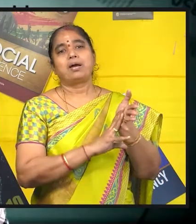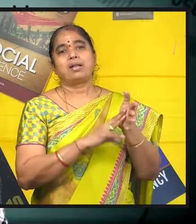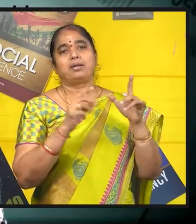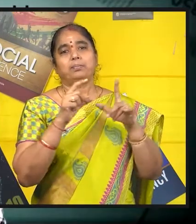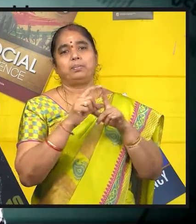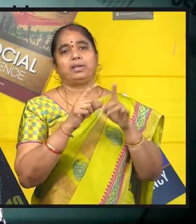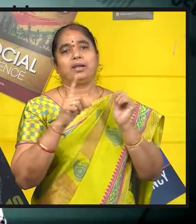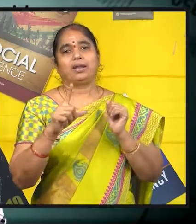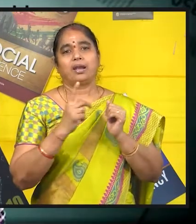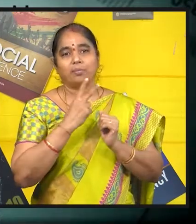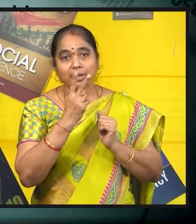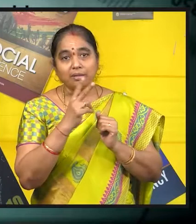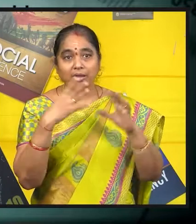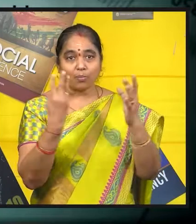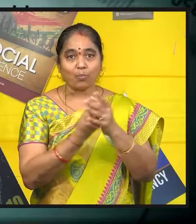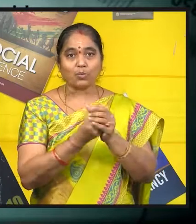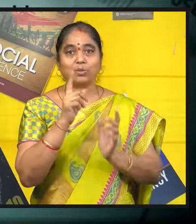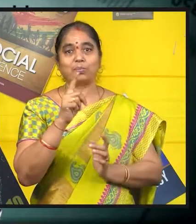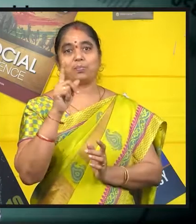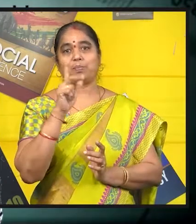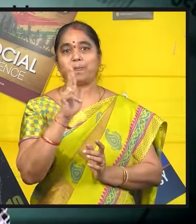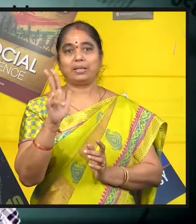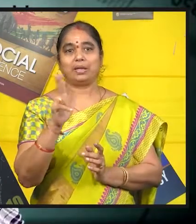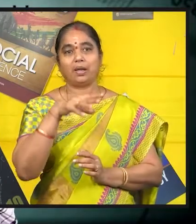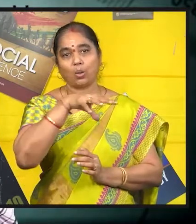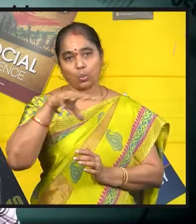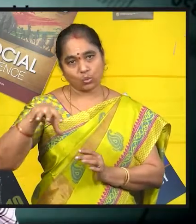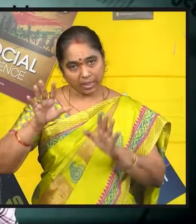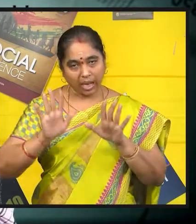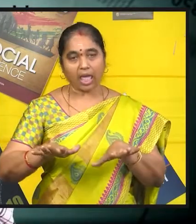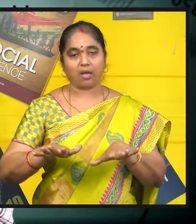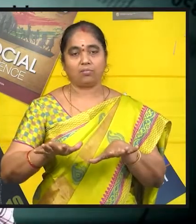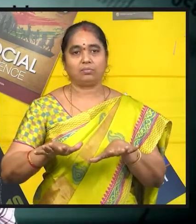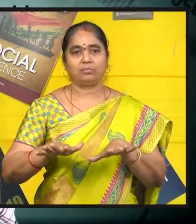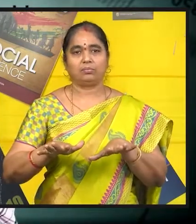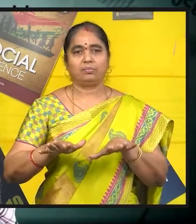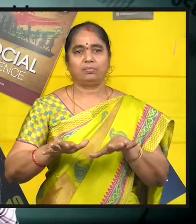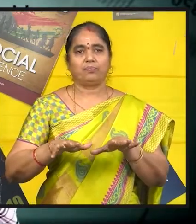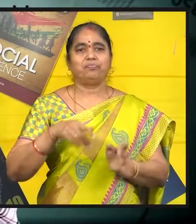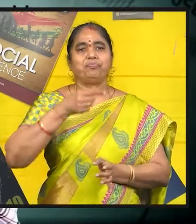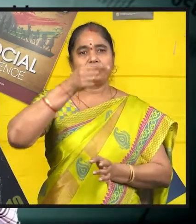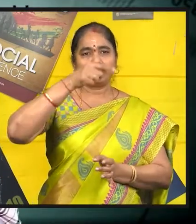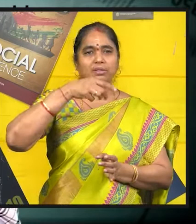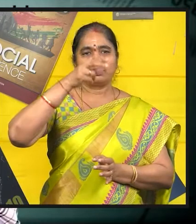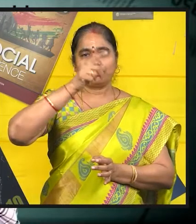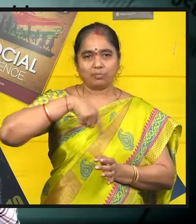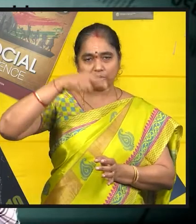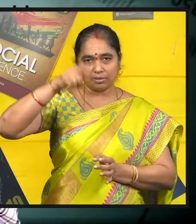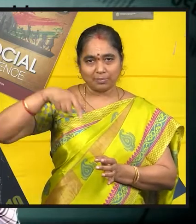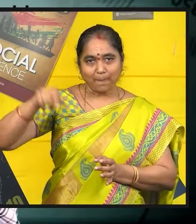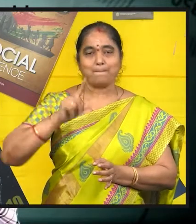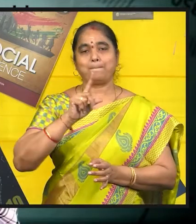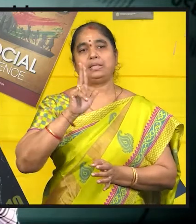இதில் மொத்தம் 18 தொகுதிகள் காணப்படுகிறது. அதாவது செங்குத்து கோடுகள்